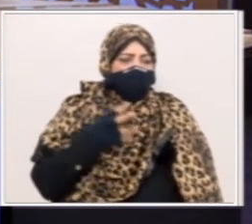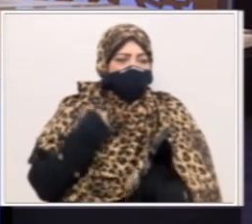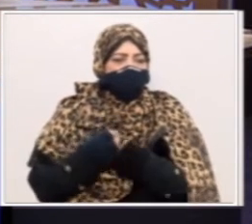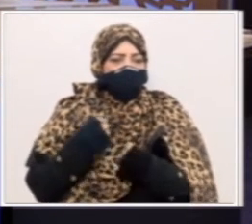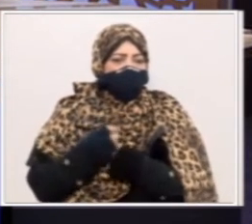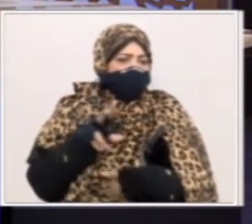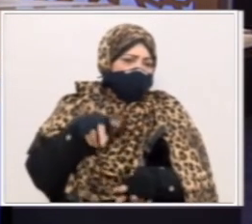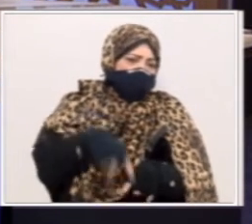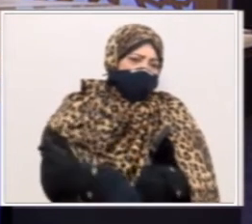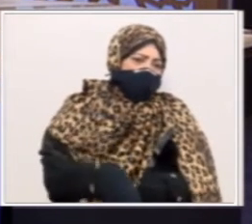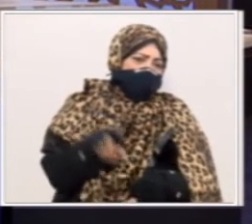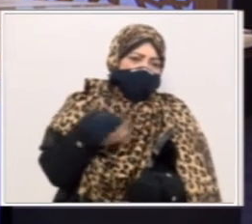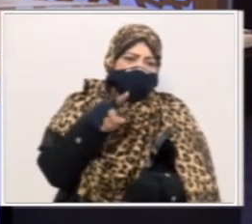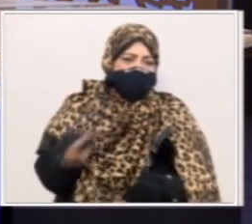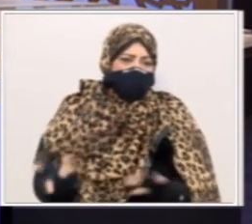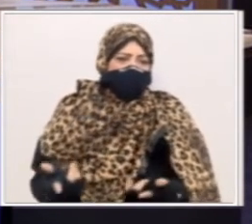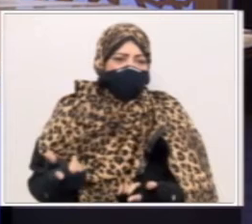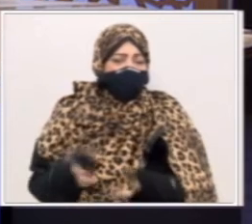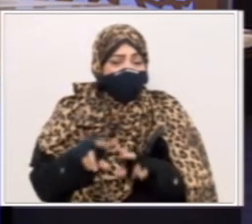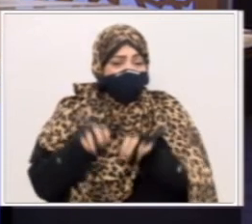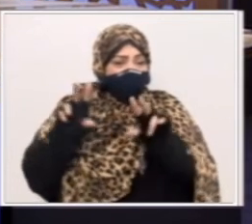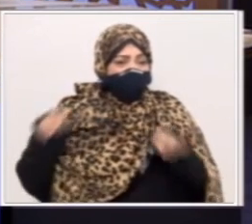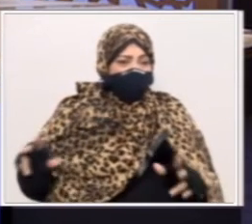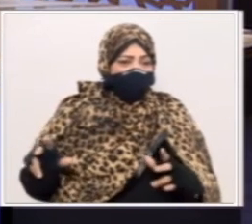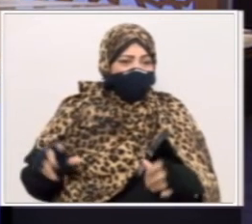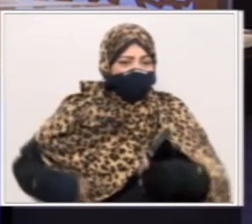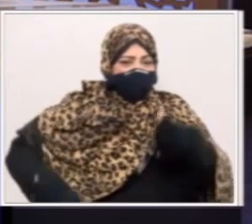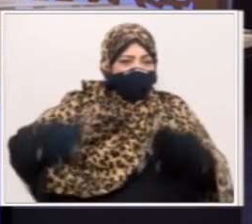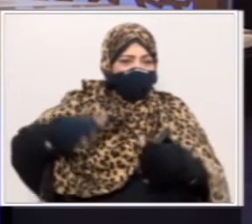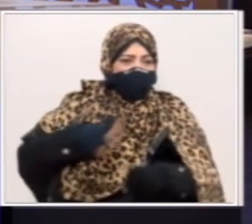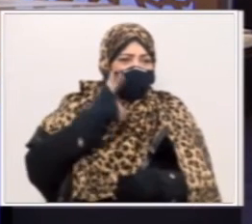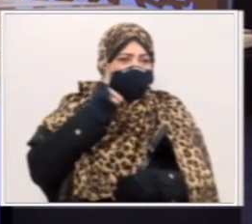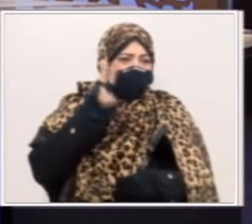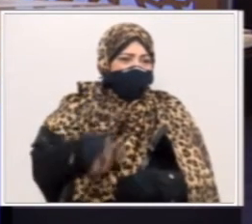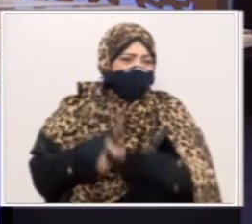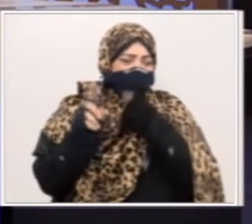يشهد معك في هذه العطية، هل بعليك هيك؟ فرده النبي عليه الصلاة والسلام.